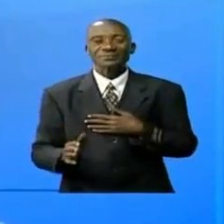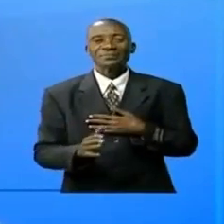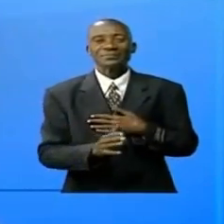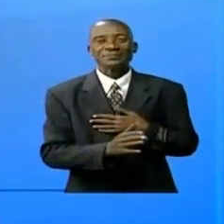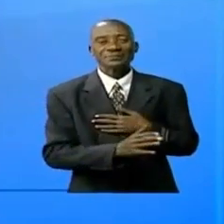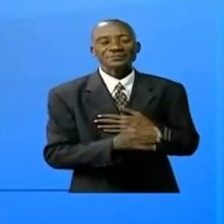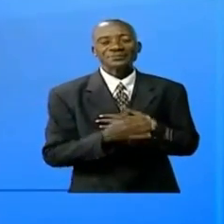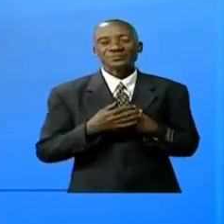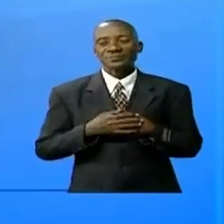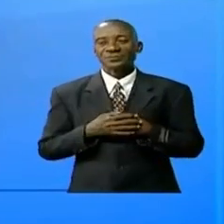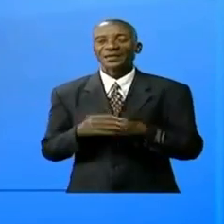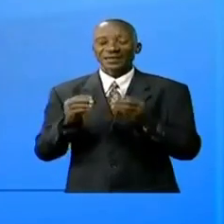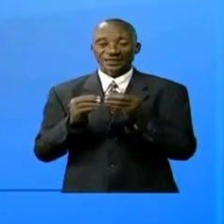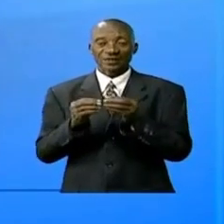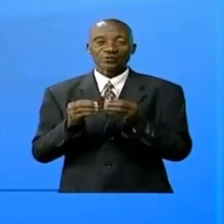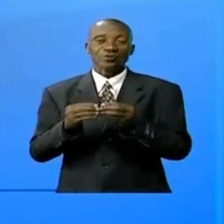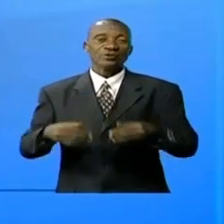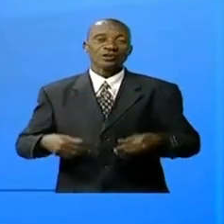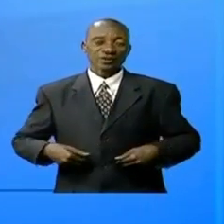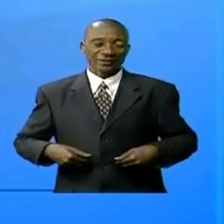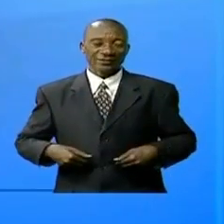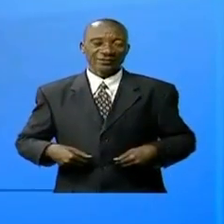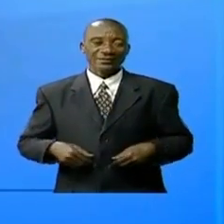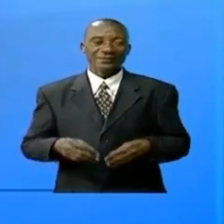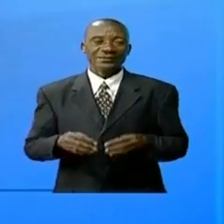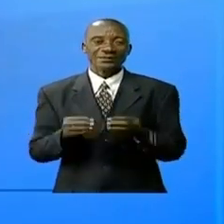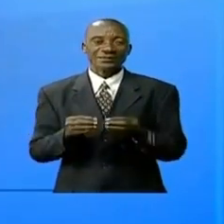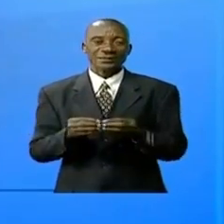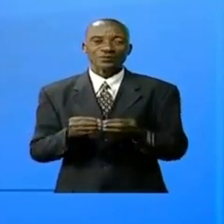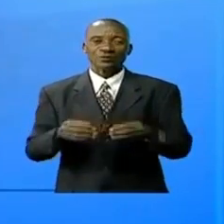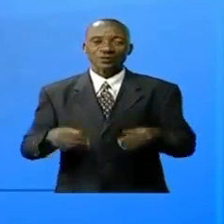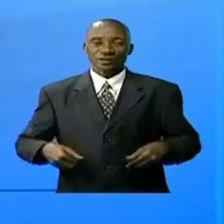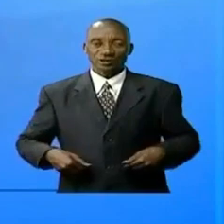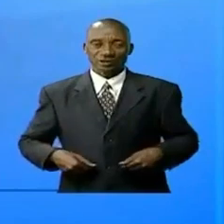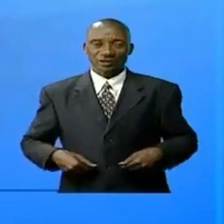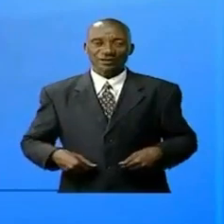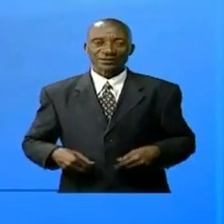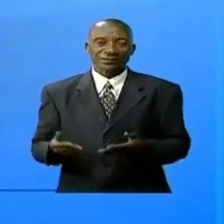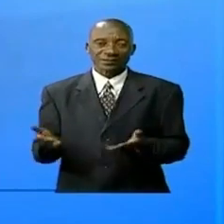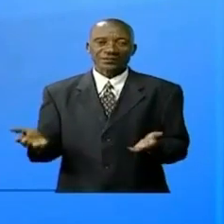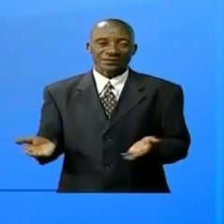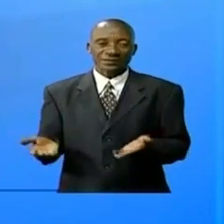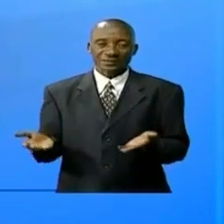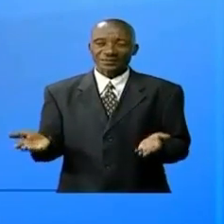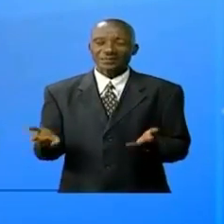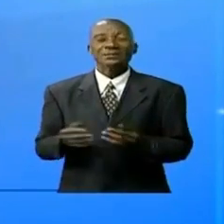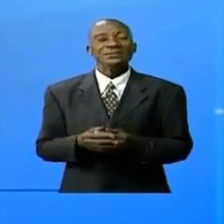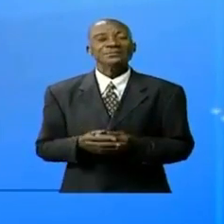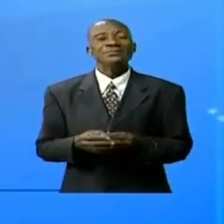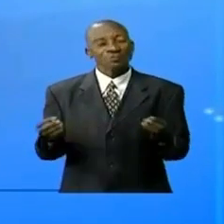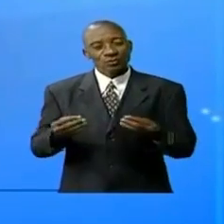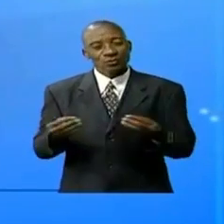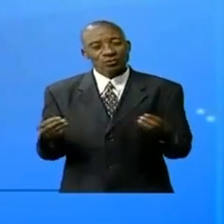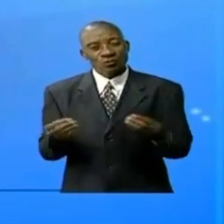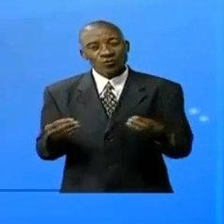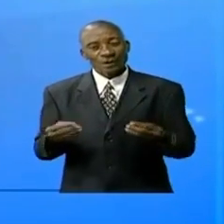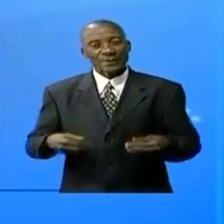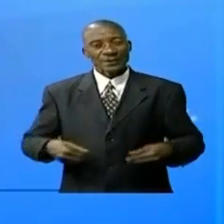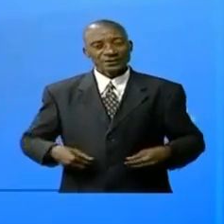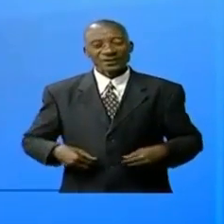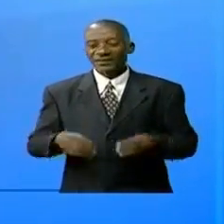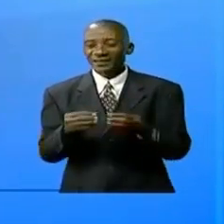des jeunes qui s'inspirent dans l'entrepreneuriat pour leur autonomisation, dont avec la structure WIS Women,